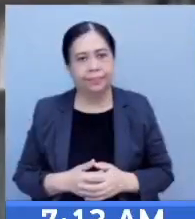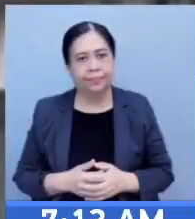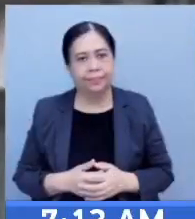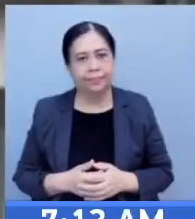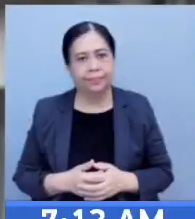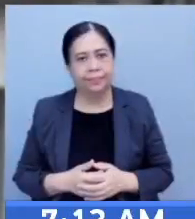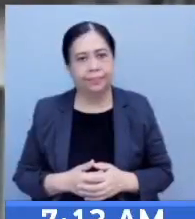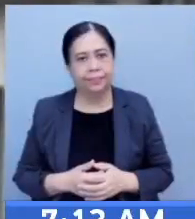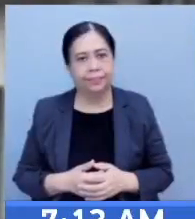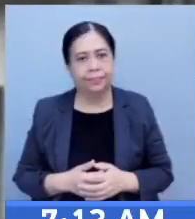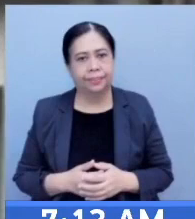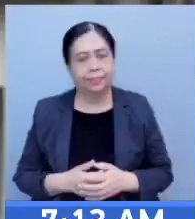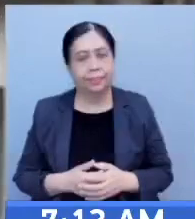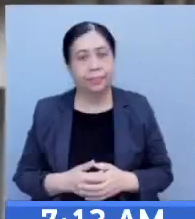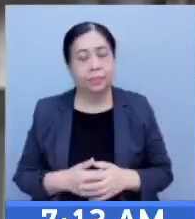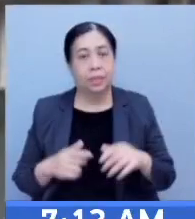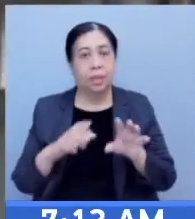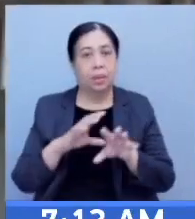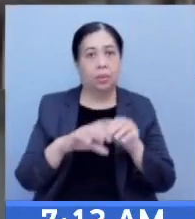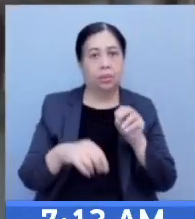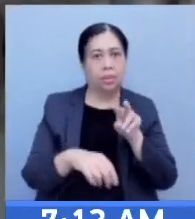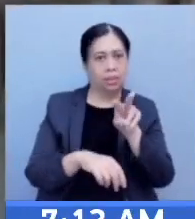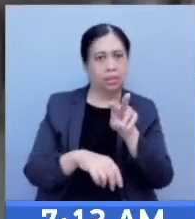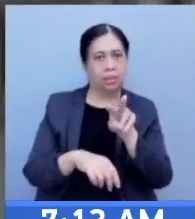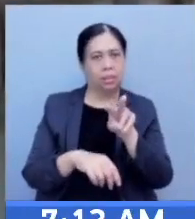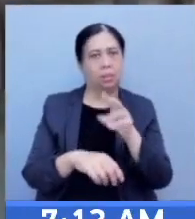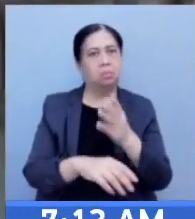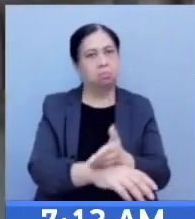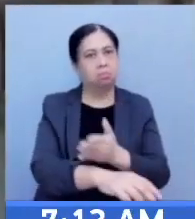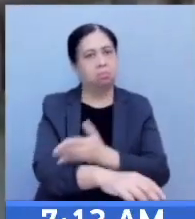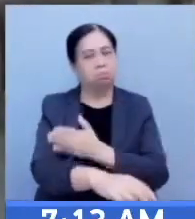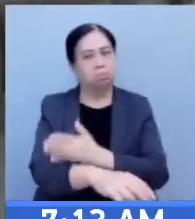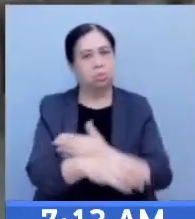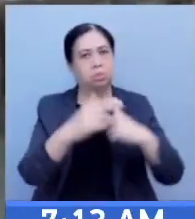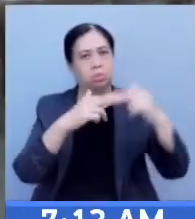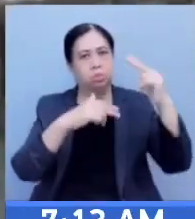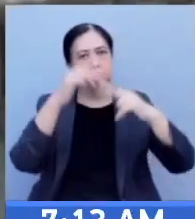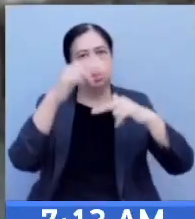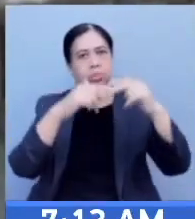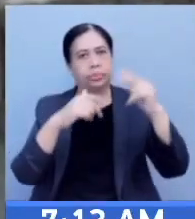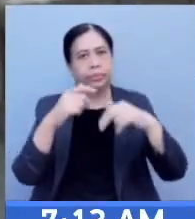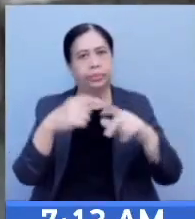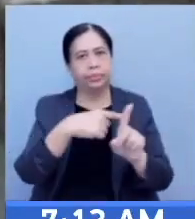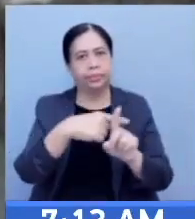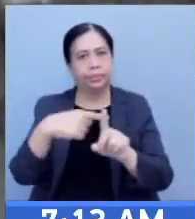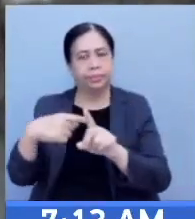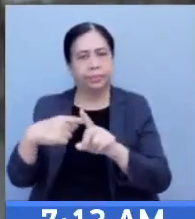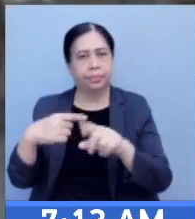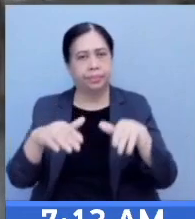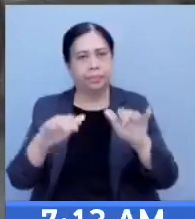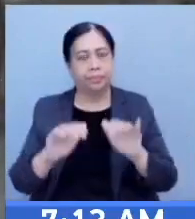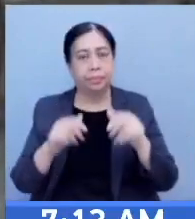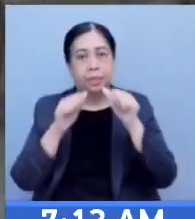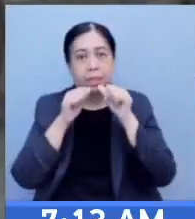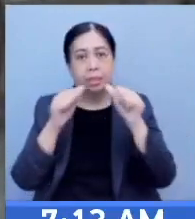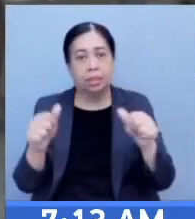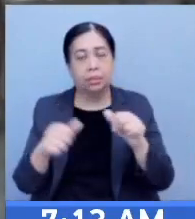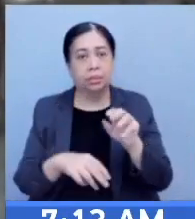Mula rito sa labas, tanaw na ang progress ng construction dito sa sementeryo. Ayon sa anunsyo ng Malabon